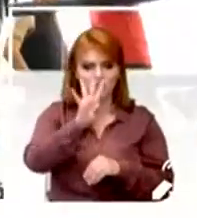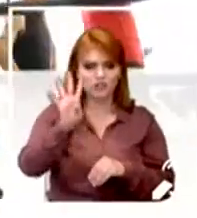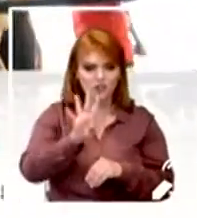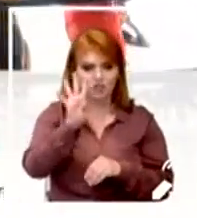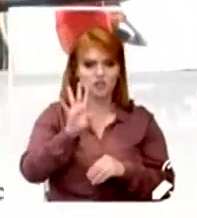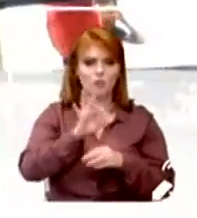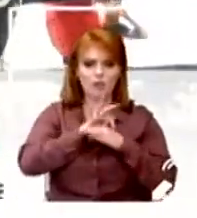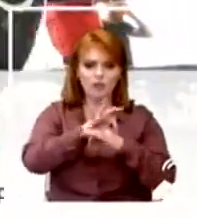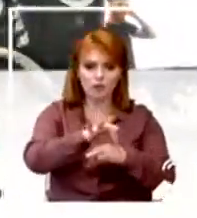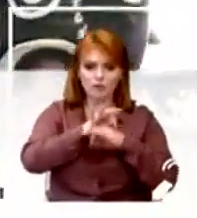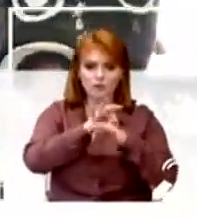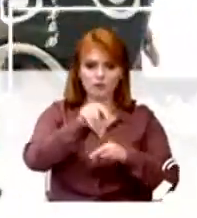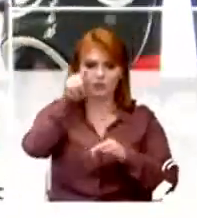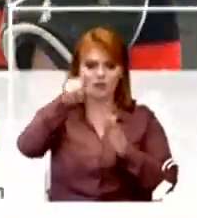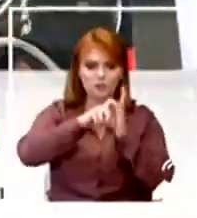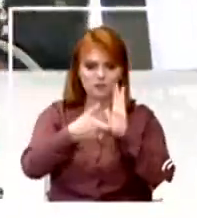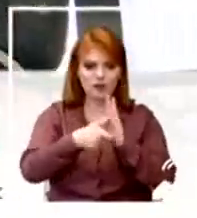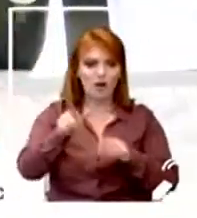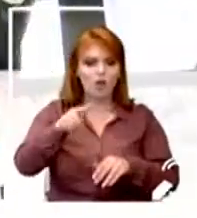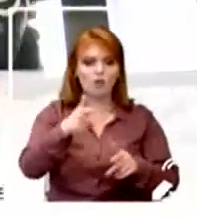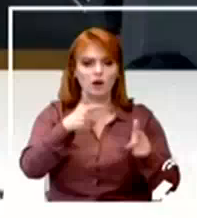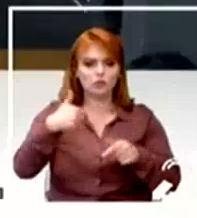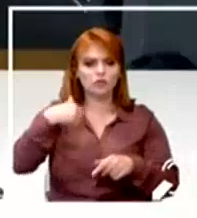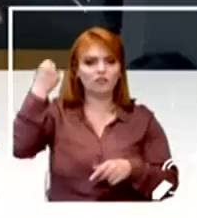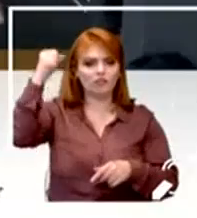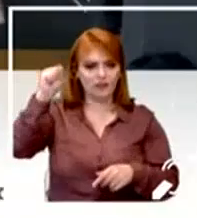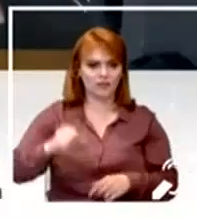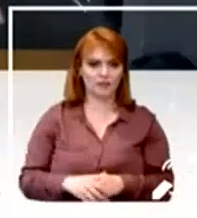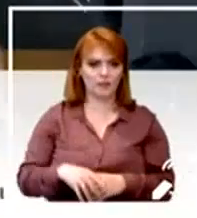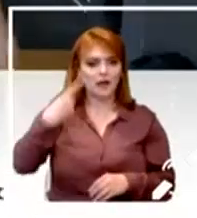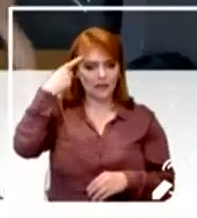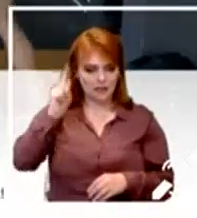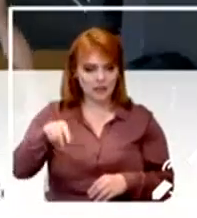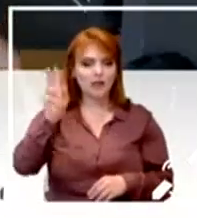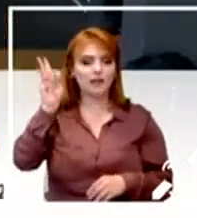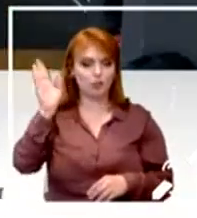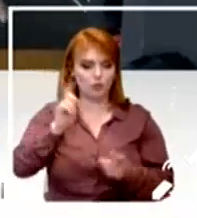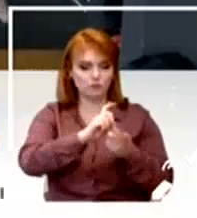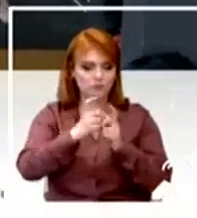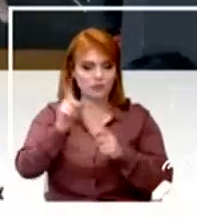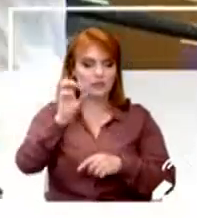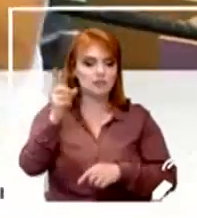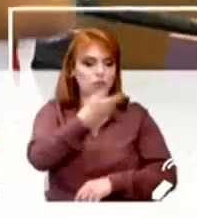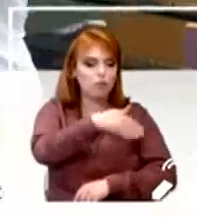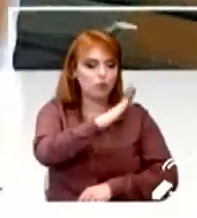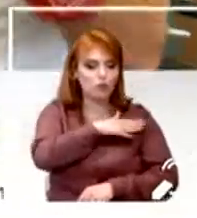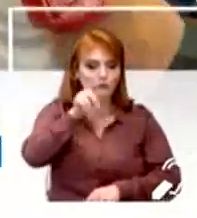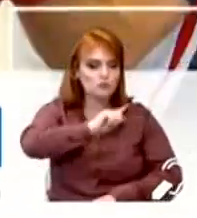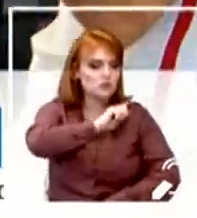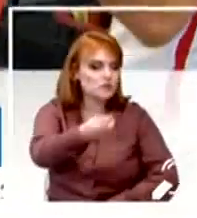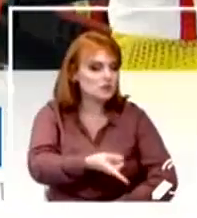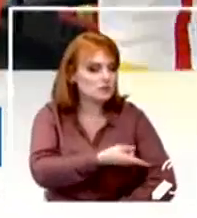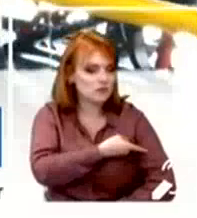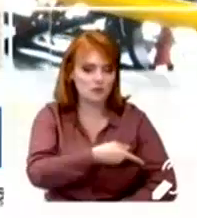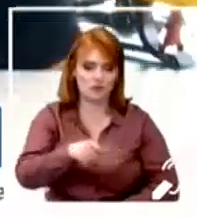lupte pentru a fi gata să-l învingă pe Roman Szymański. El este un oponent foarte experimentat, are și